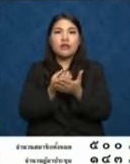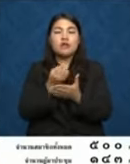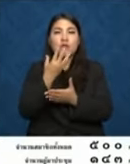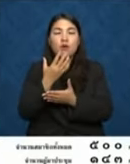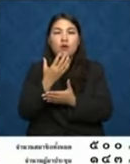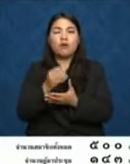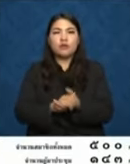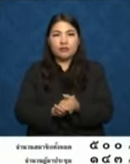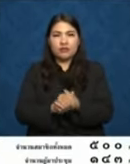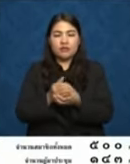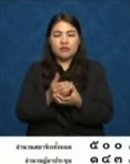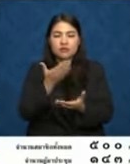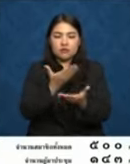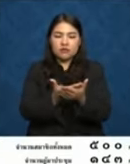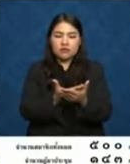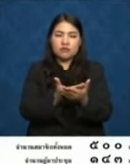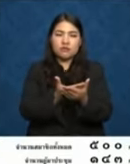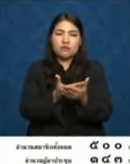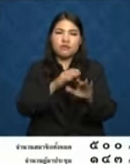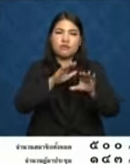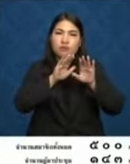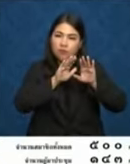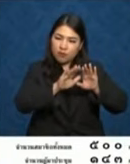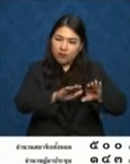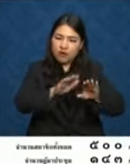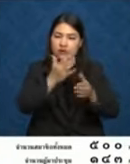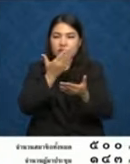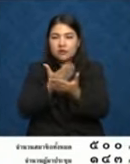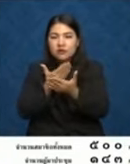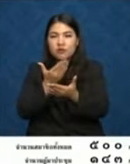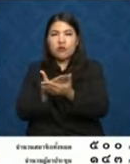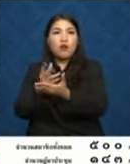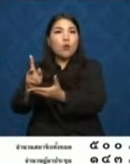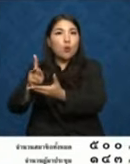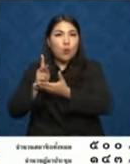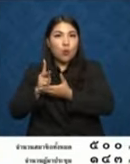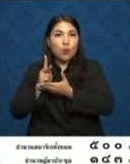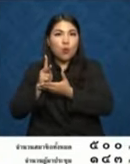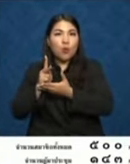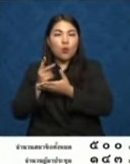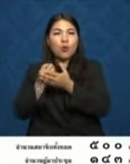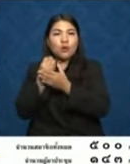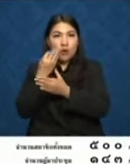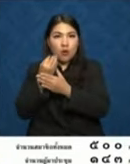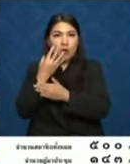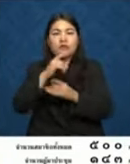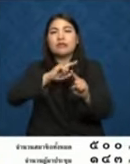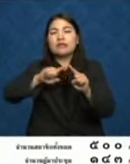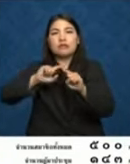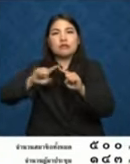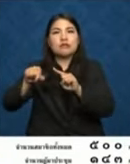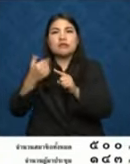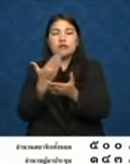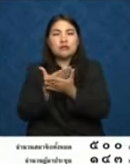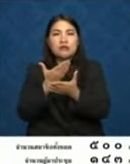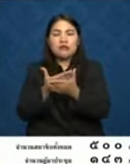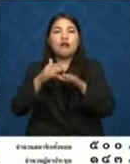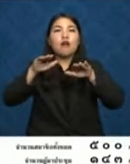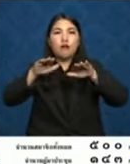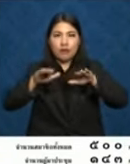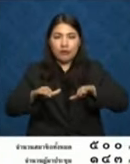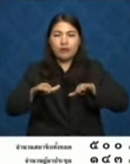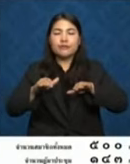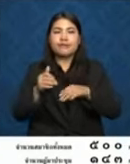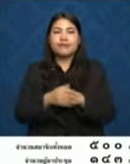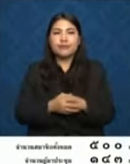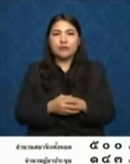กเบี้ยเงินฝากภาวะดอกเบี้ยเงินกู้หรือแม้กระทั่งว่านะครับดอกการลดดอกเบี้ยนะครับ